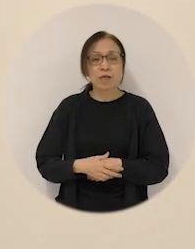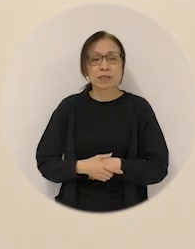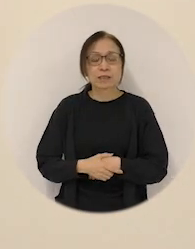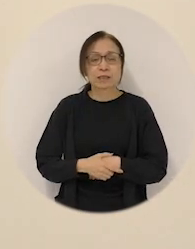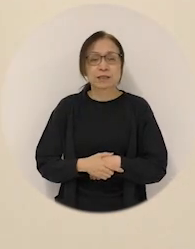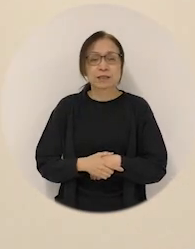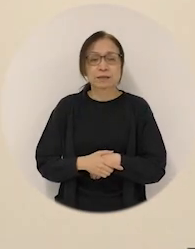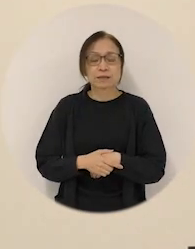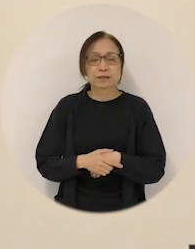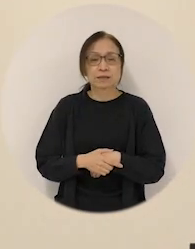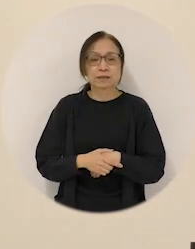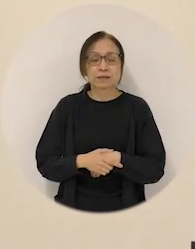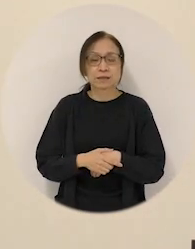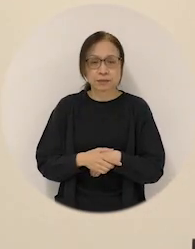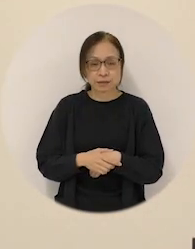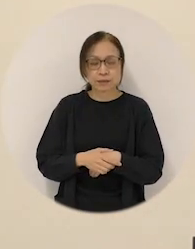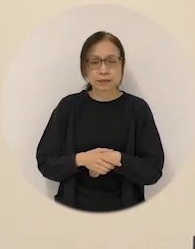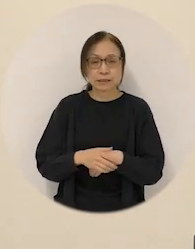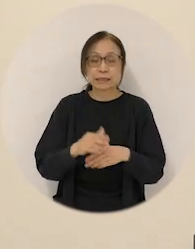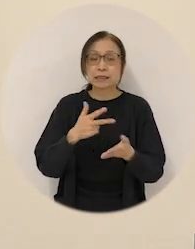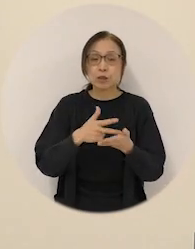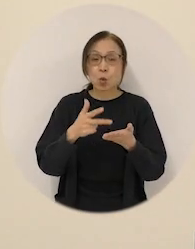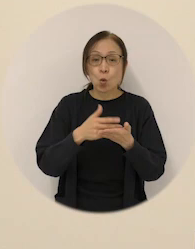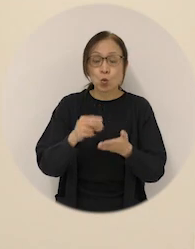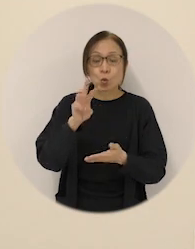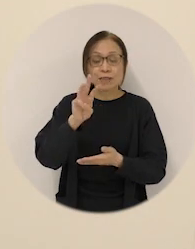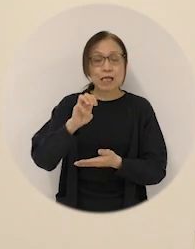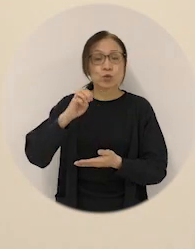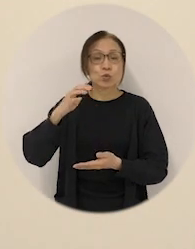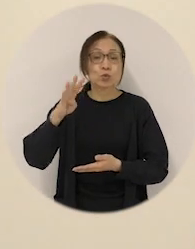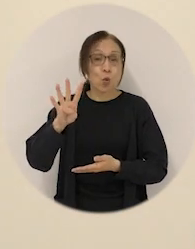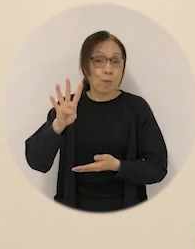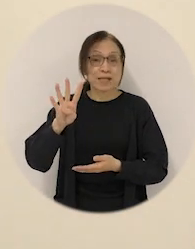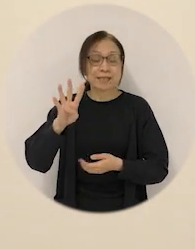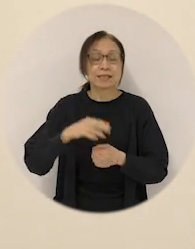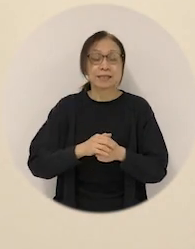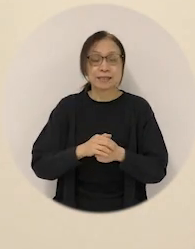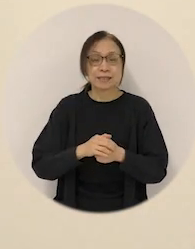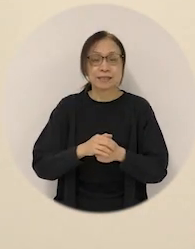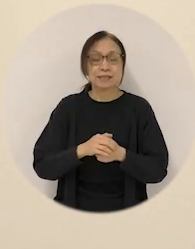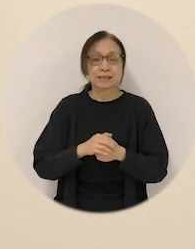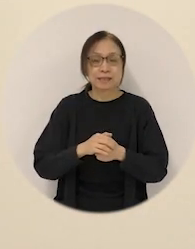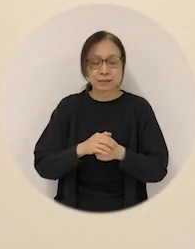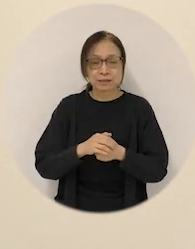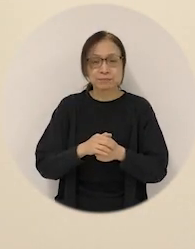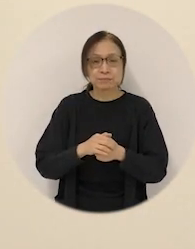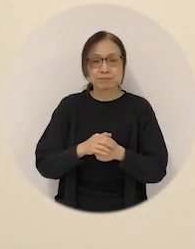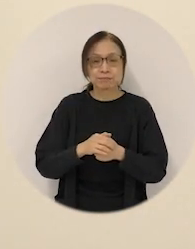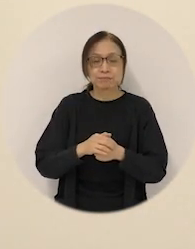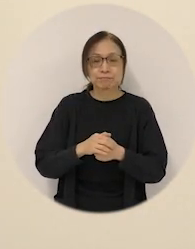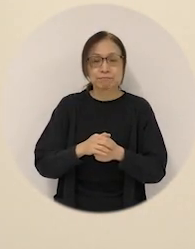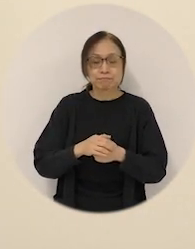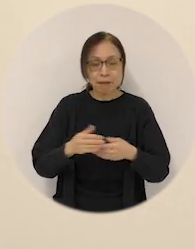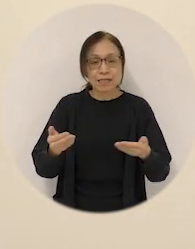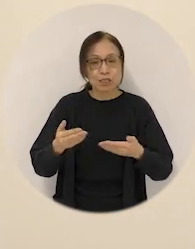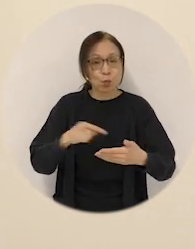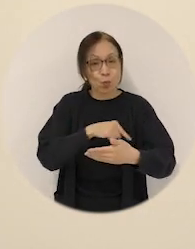ども、会見資料の34ページ過疎地域持続的発展計画を推進する主な